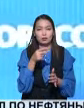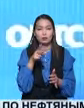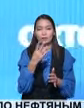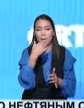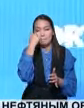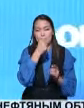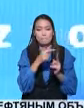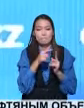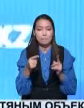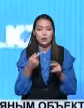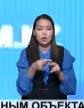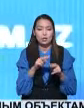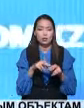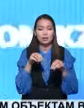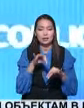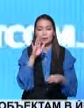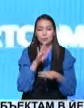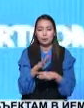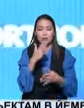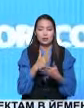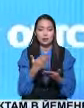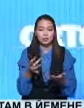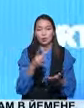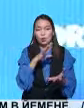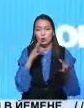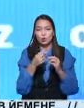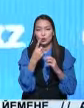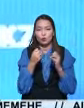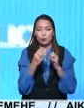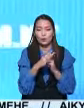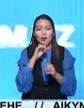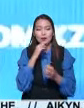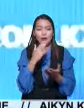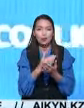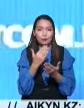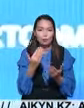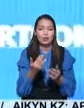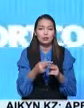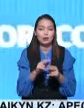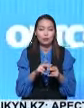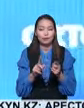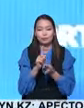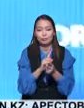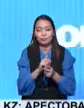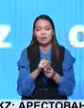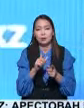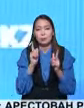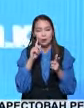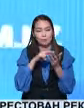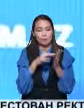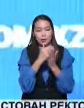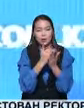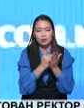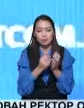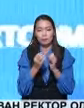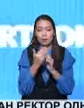2024-2025 годы и закрепили ее приказом. Всего в республике насчитывается 115 рынков, которые подлежат модернизации согласно дорожной карте. 16 из